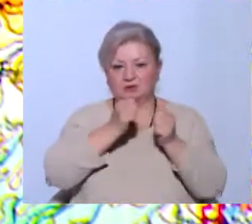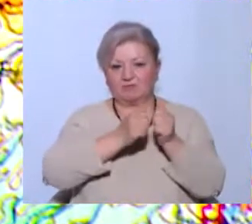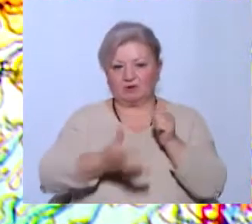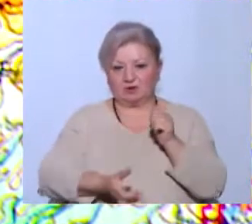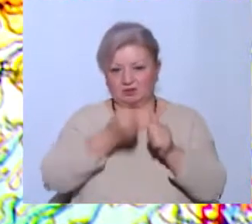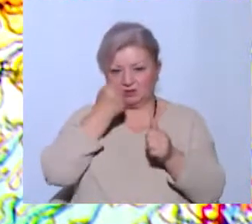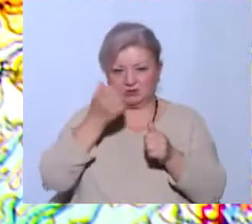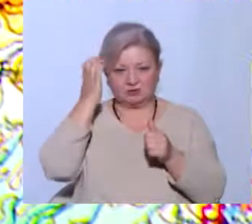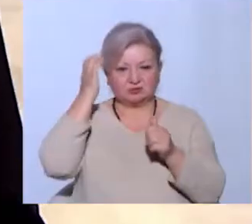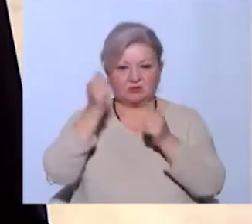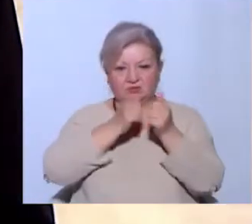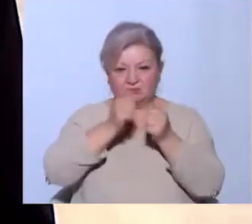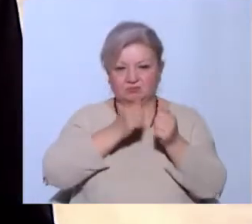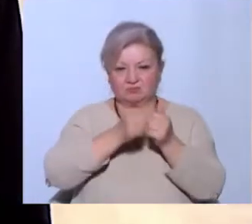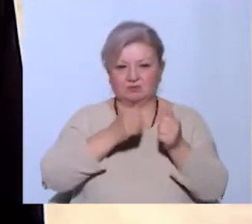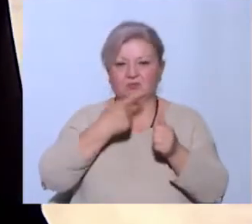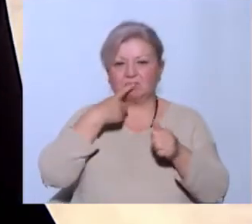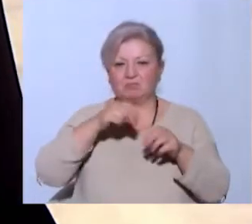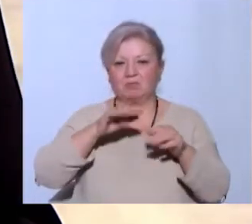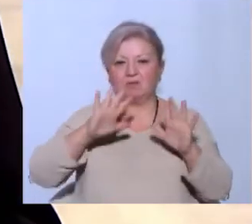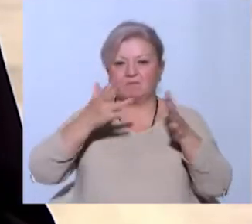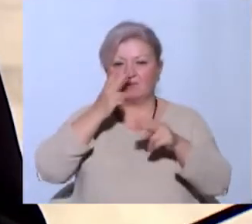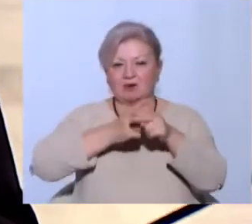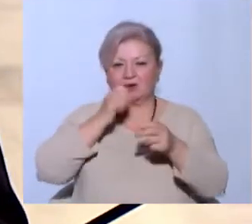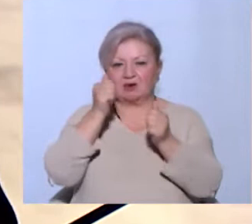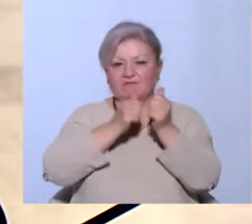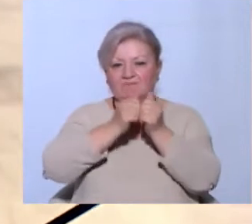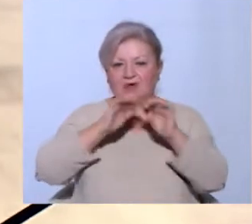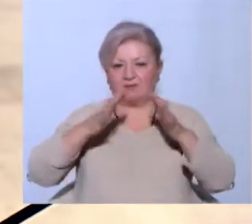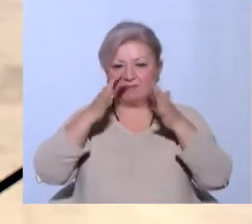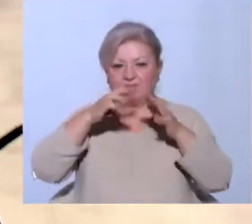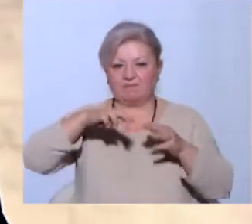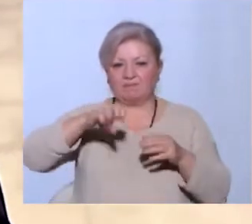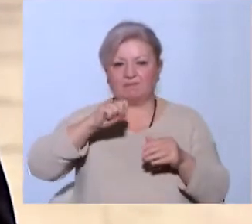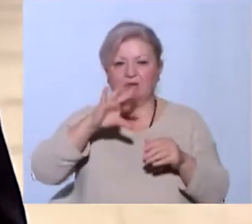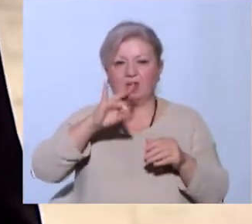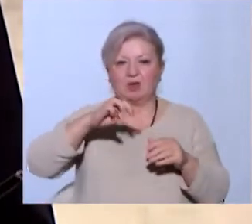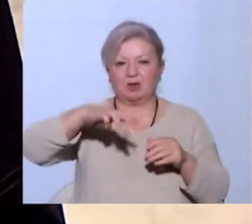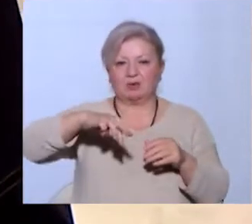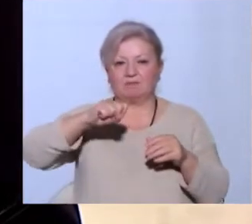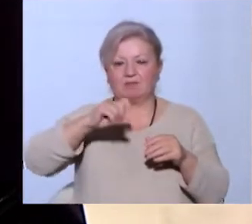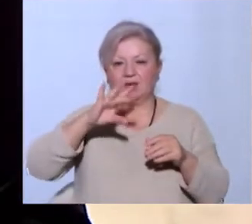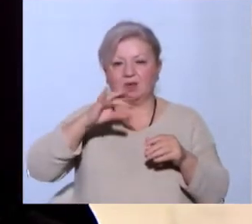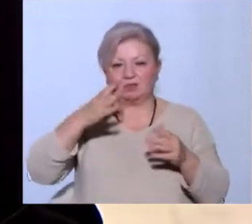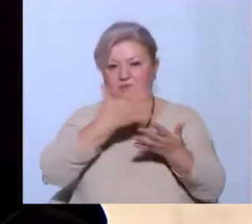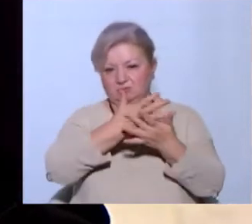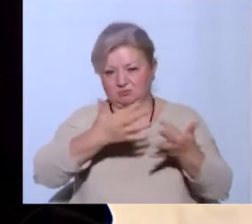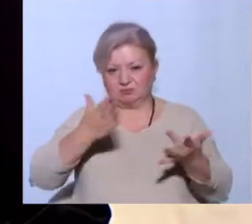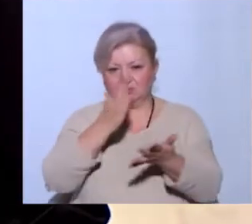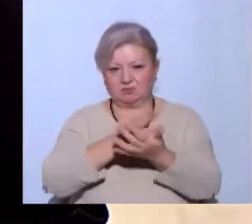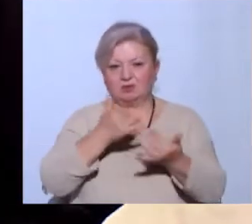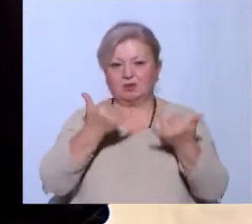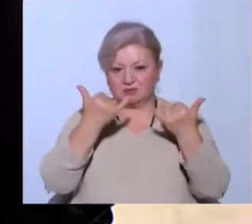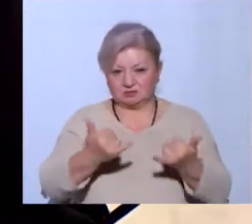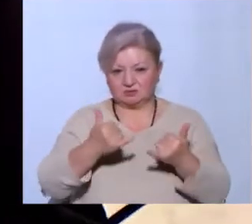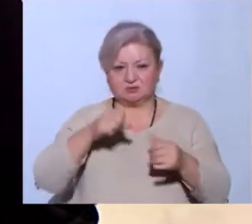დანარჩენ ტერიტორიაზე არის კირქვები, მარმარილო, რომელიც ამ რეგიონისათვის მნიშვნელოვან რესურსს წარმოადგენს.